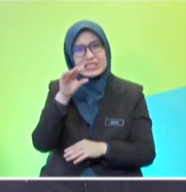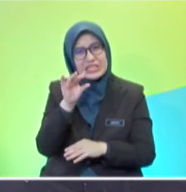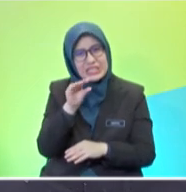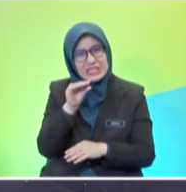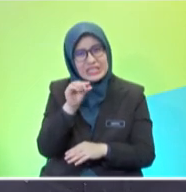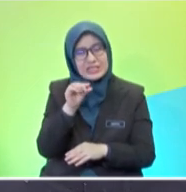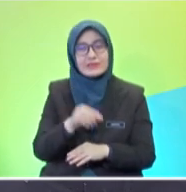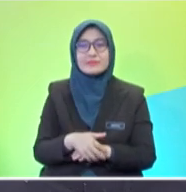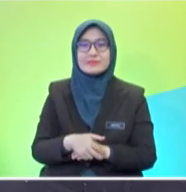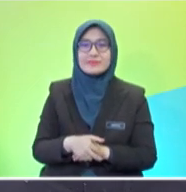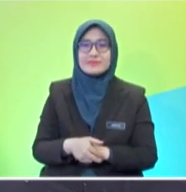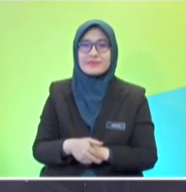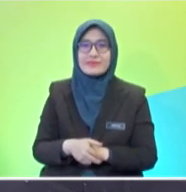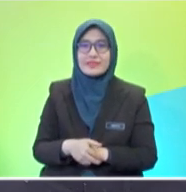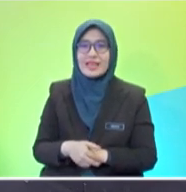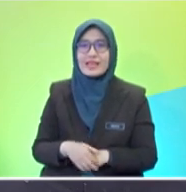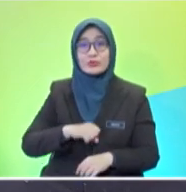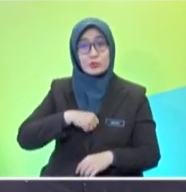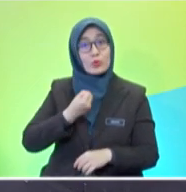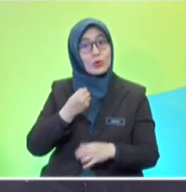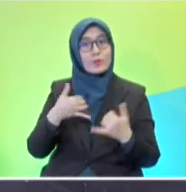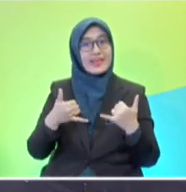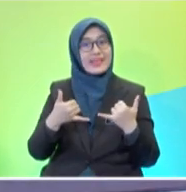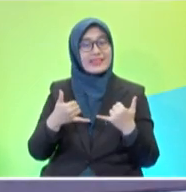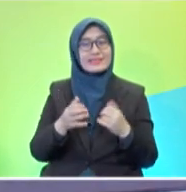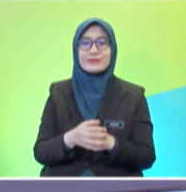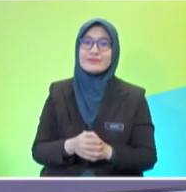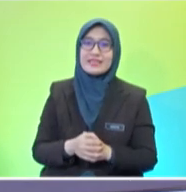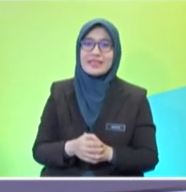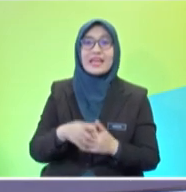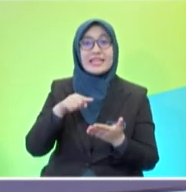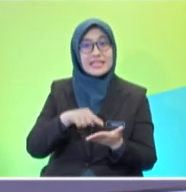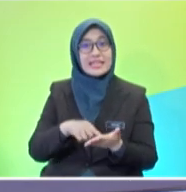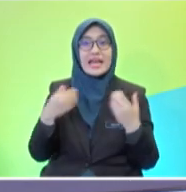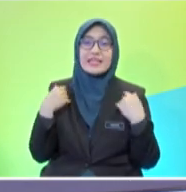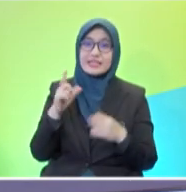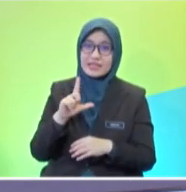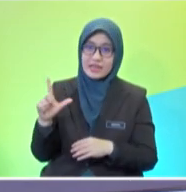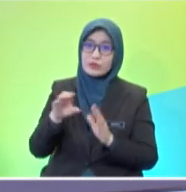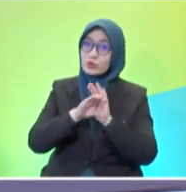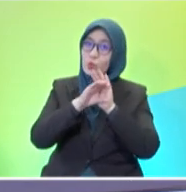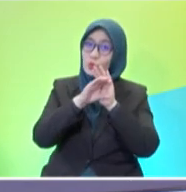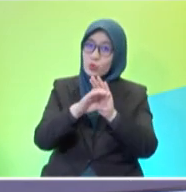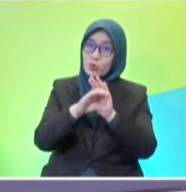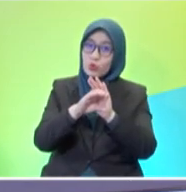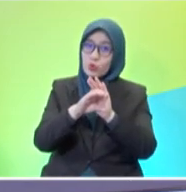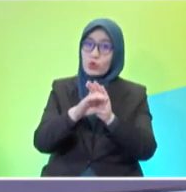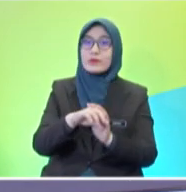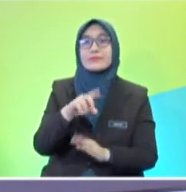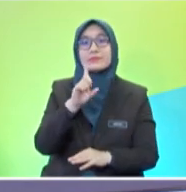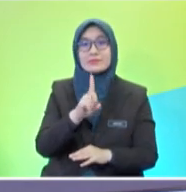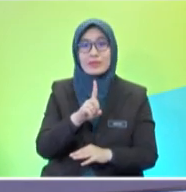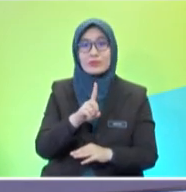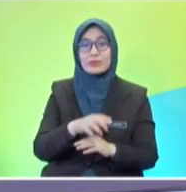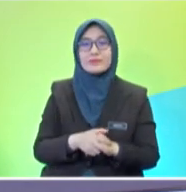baik ini adalah contoh pertama yang Kita tunjuk pada murid-murid supaya dipaham Apakah operasi